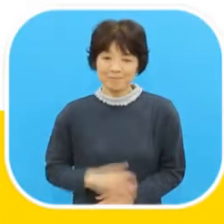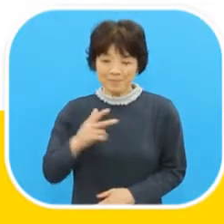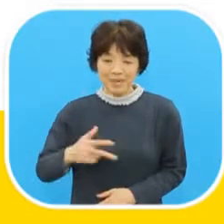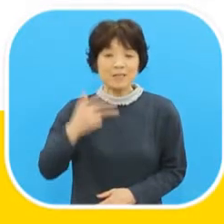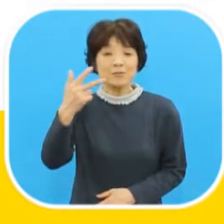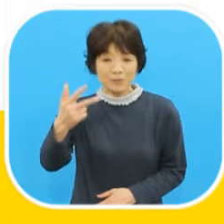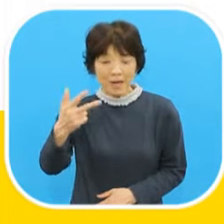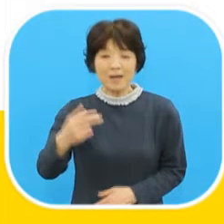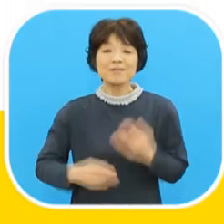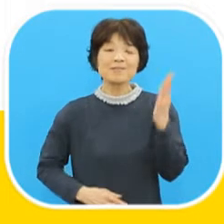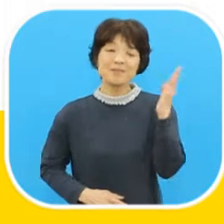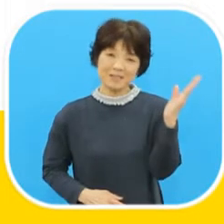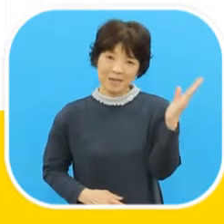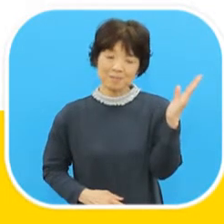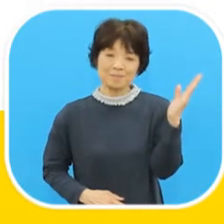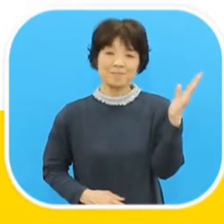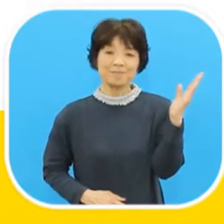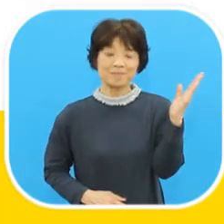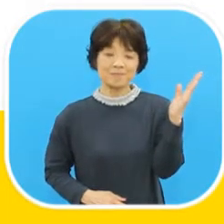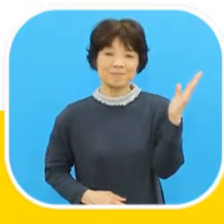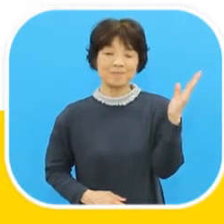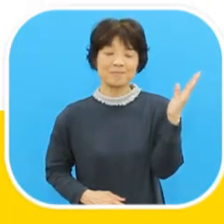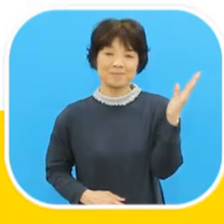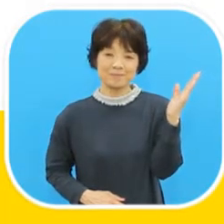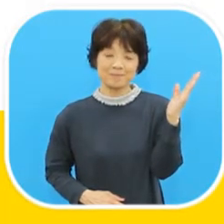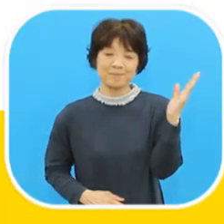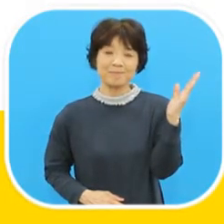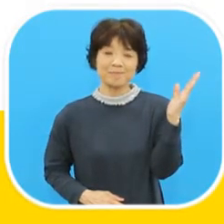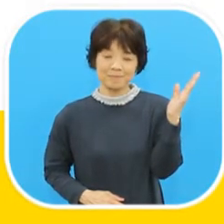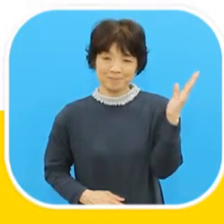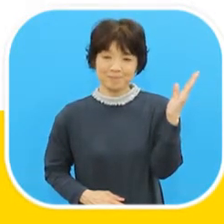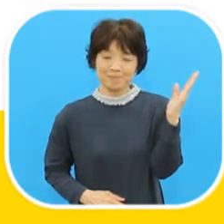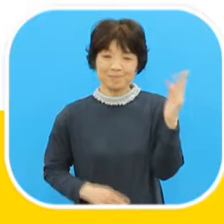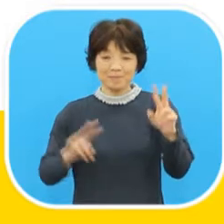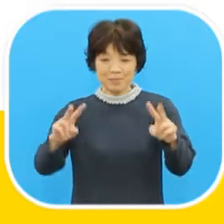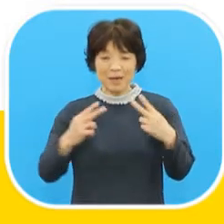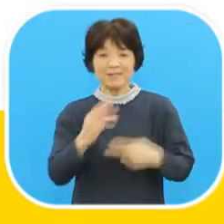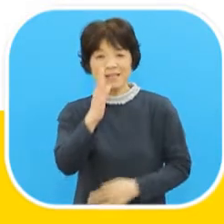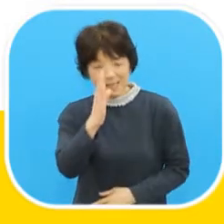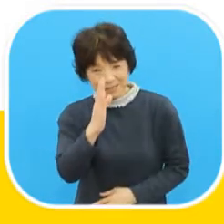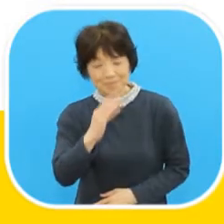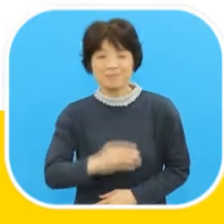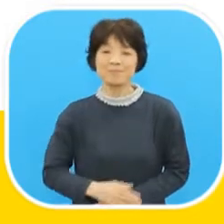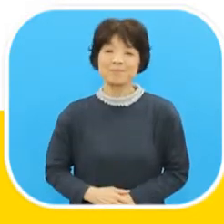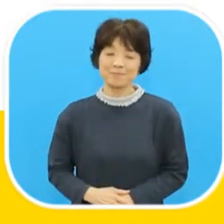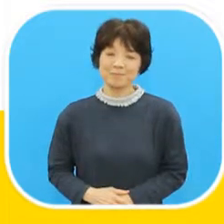次回は熊に注意、思わぬ事故を避けようを紹介します。お見逃しなく。